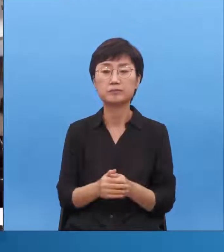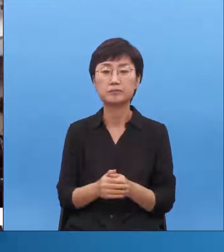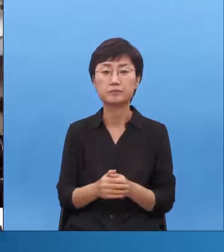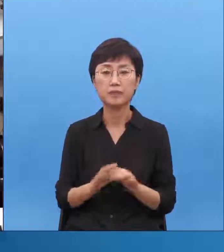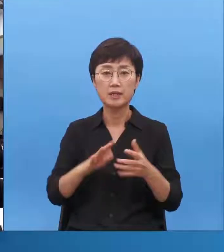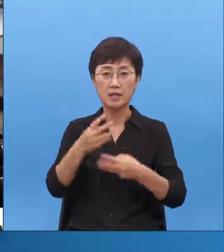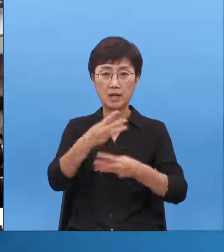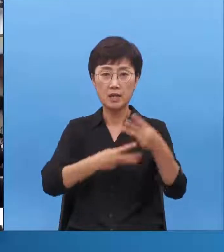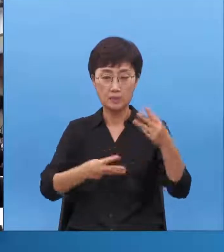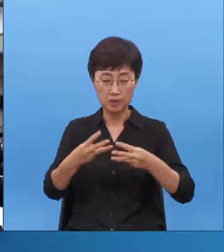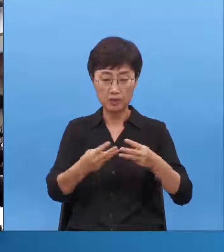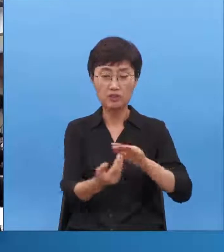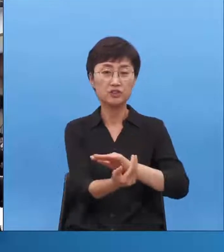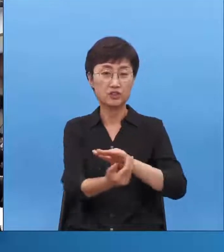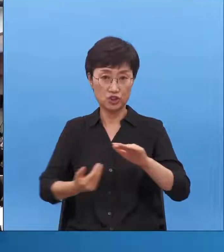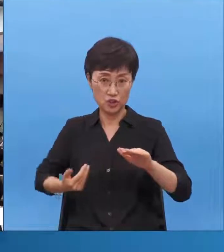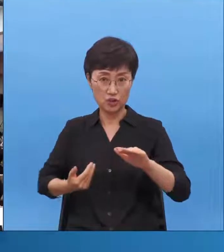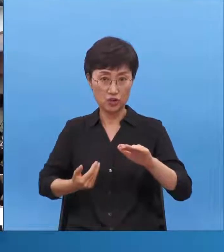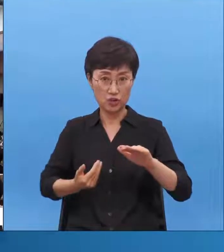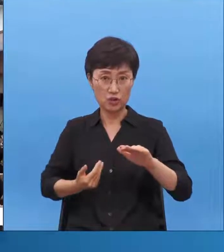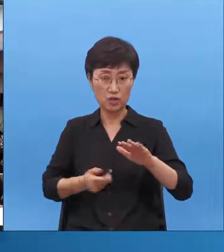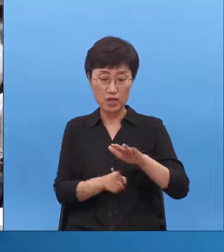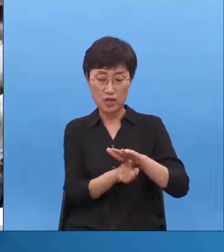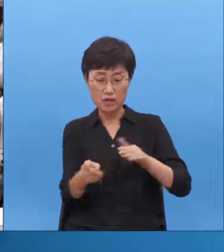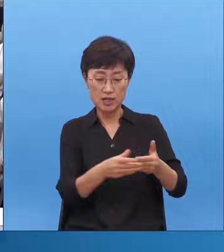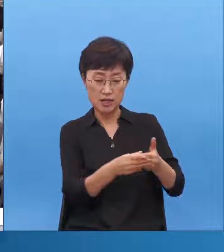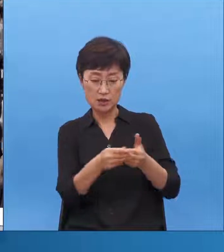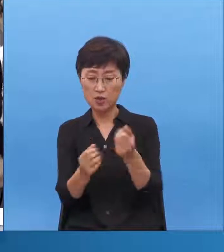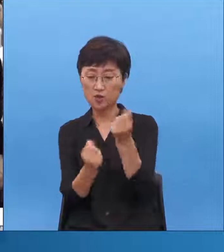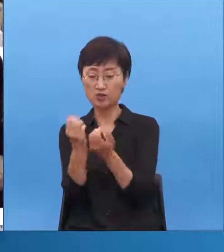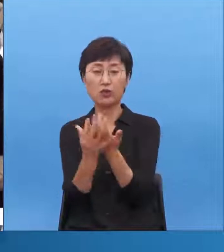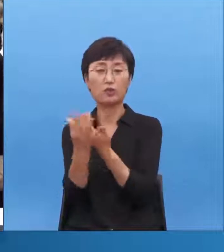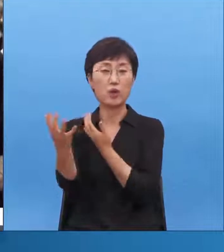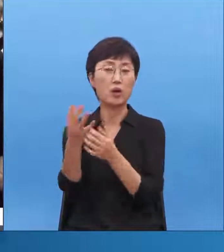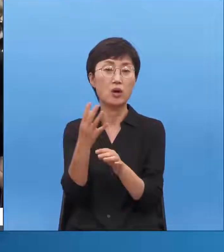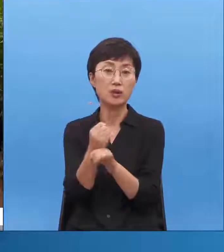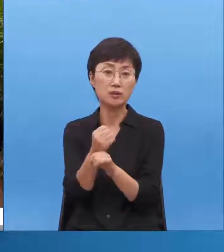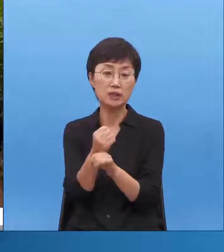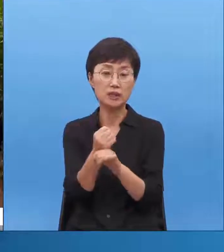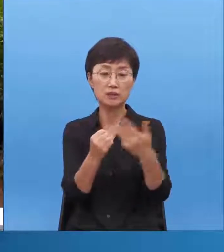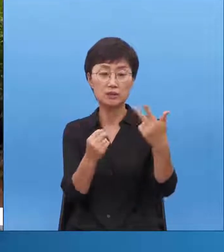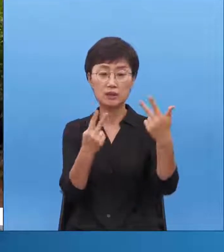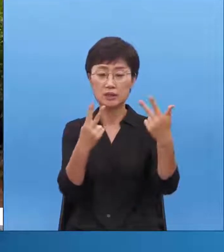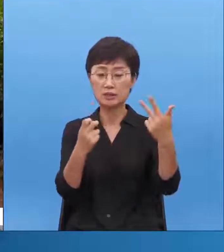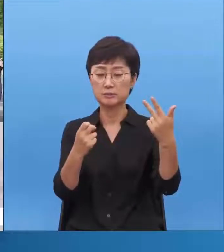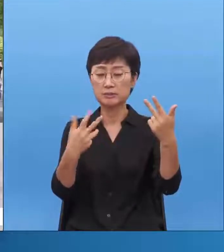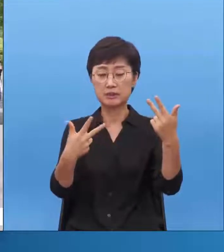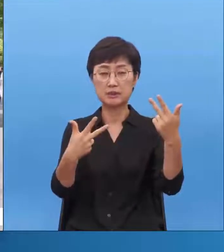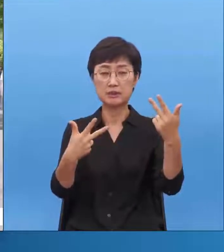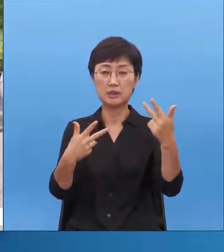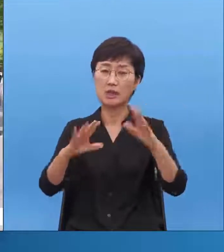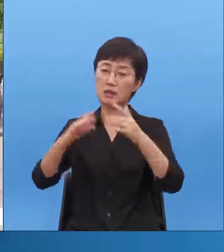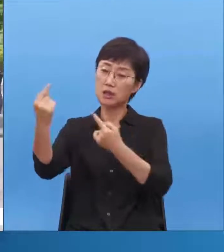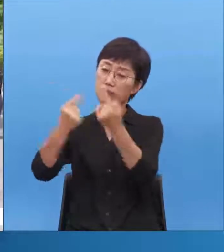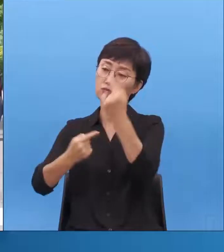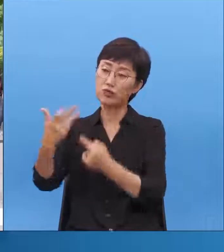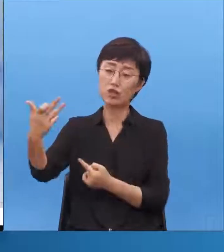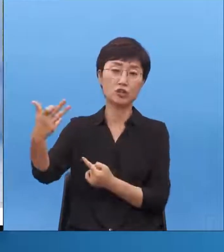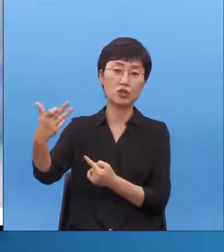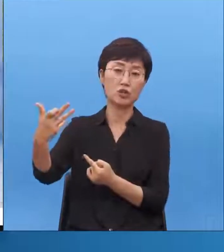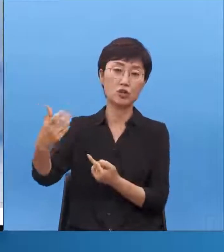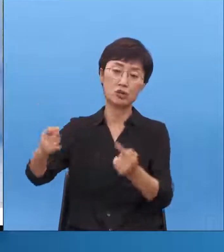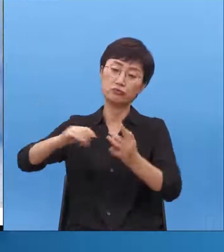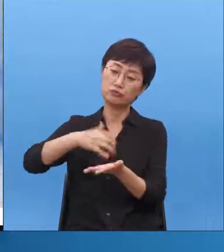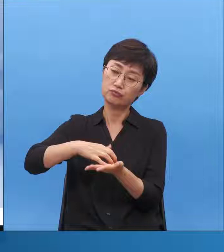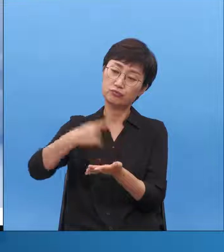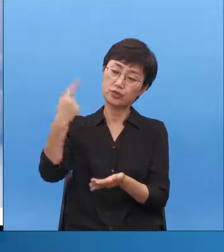세계 랩넌트 대회에 앞서 랩넌트 리더 수련회가 지난 27일부터 이틀간 18개국 1,800여 명이 참여한 가운데